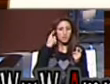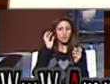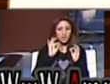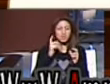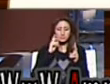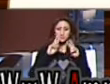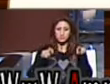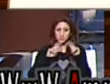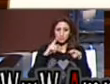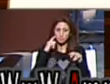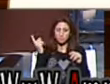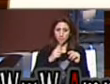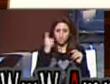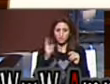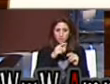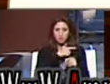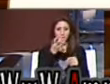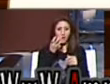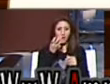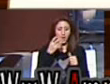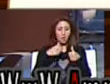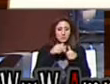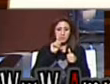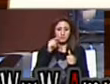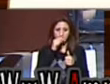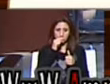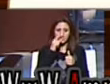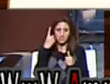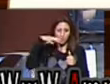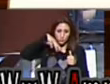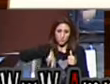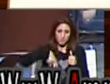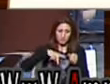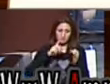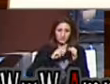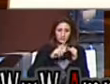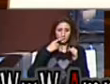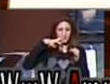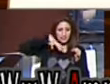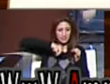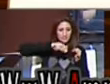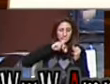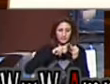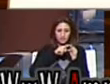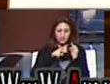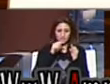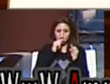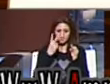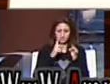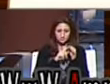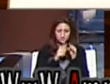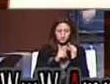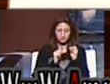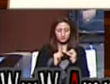خاصة ان هم الاثنين مش متزوجين، واحدة فيهم تبلغ 81 سنة والتانية 80 سنة، وكانوا